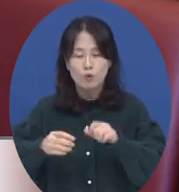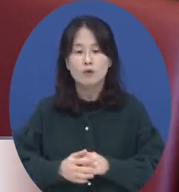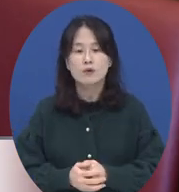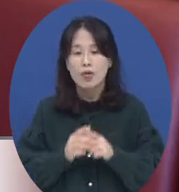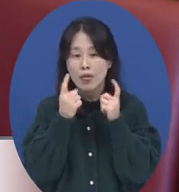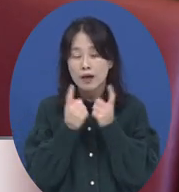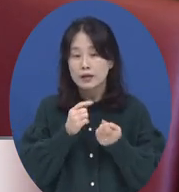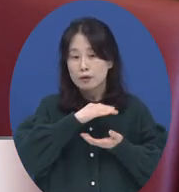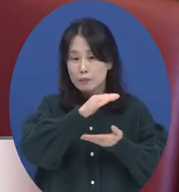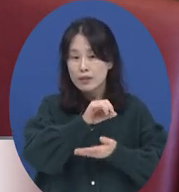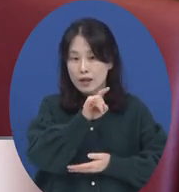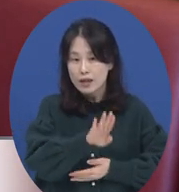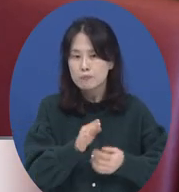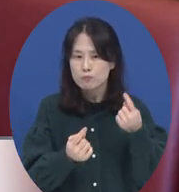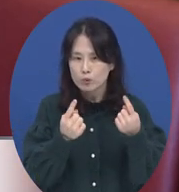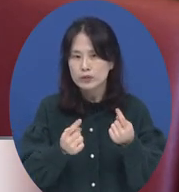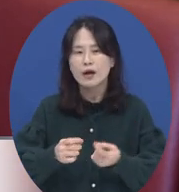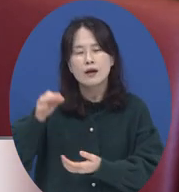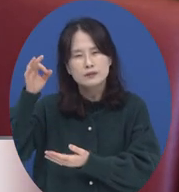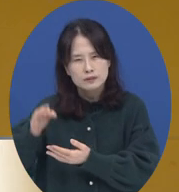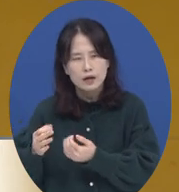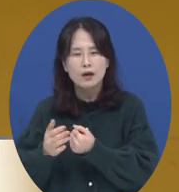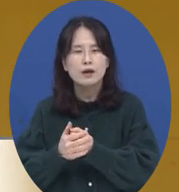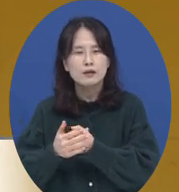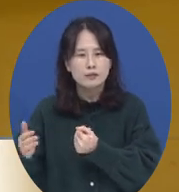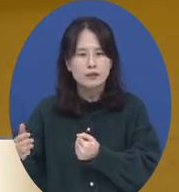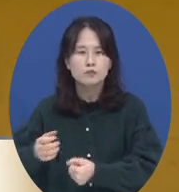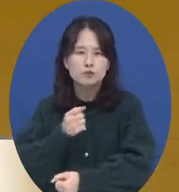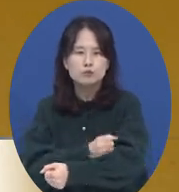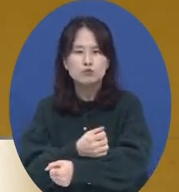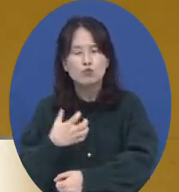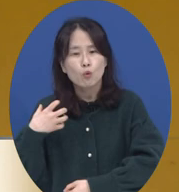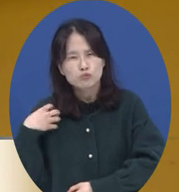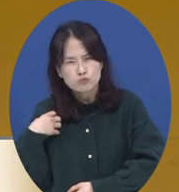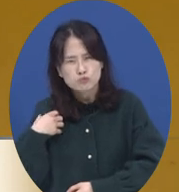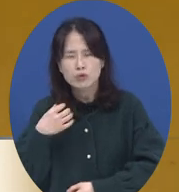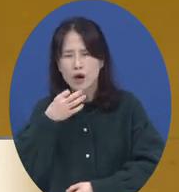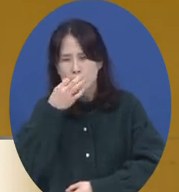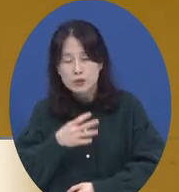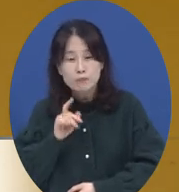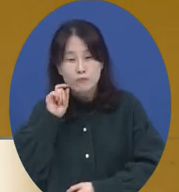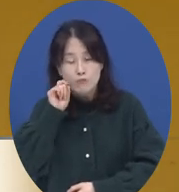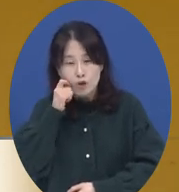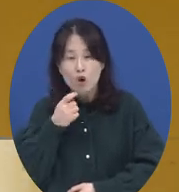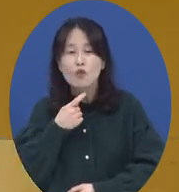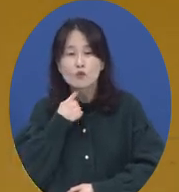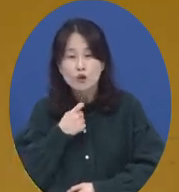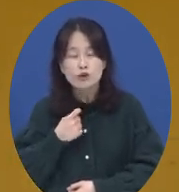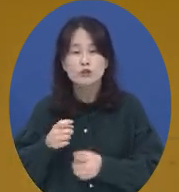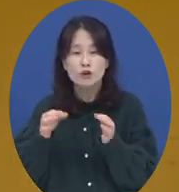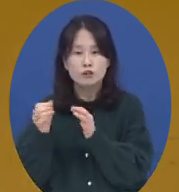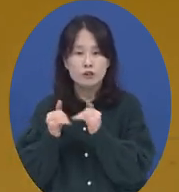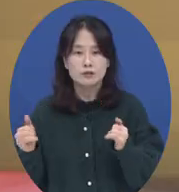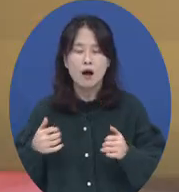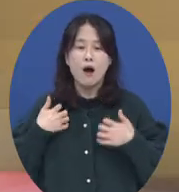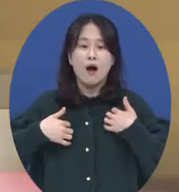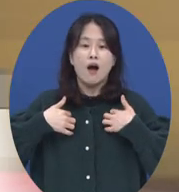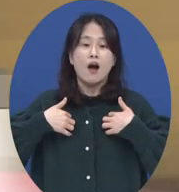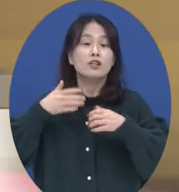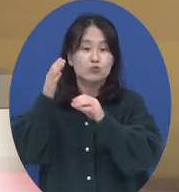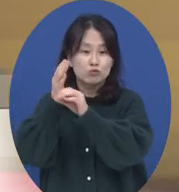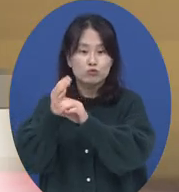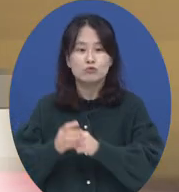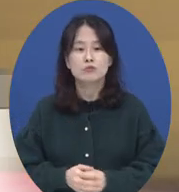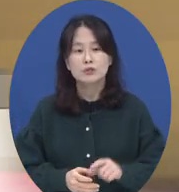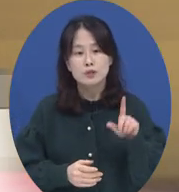민간 배달앱보다 월등히 싸기 때문에 수수료 부담에 힘들었던 상인들은 크게 반기고 있습니다. 만